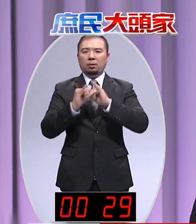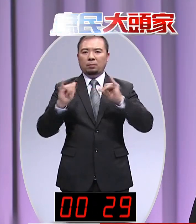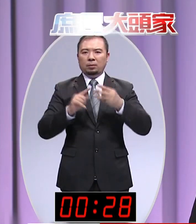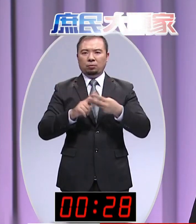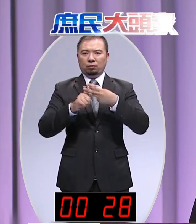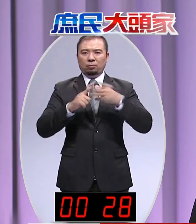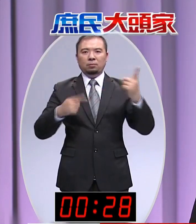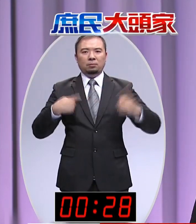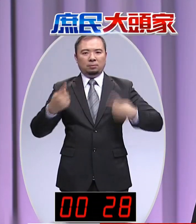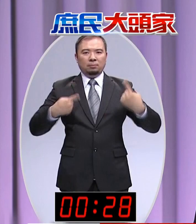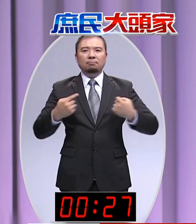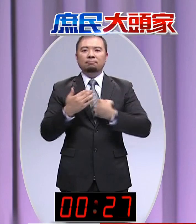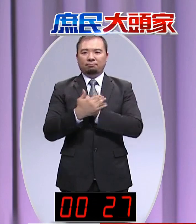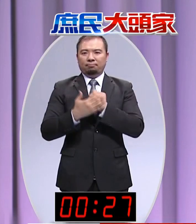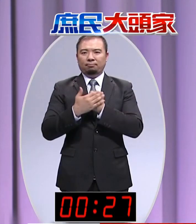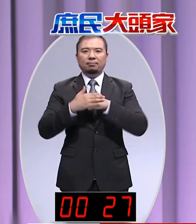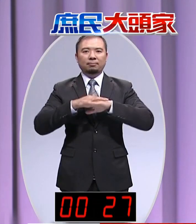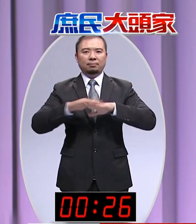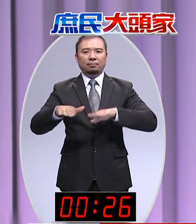的自由。